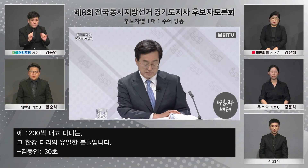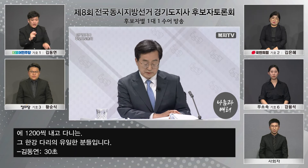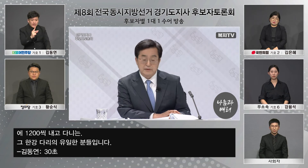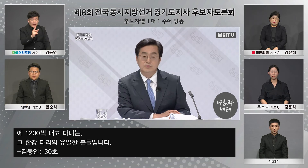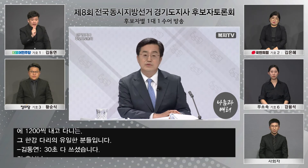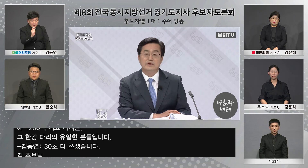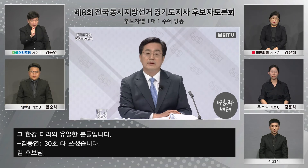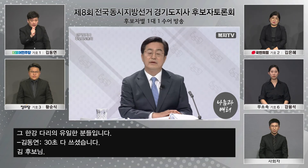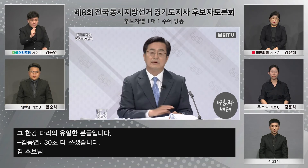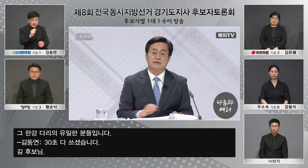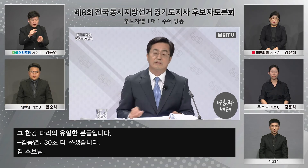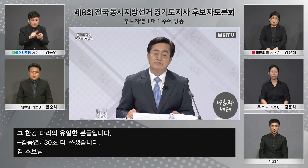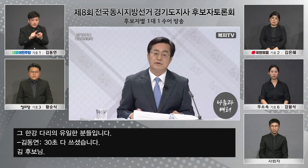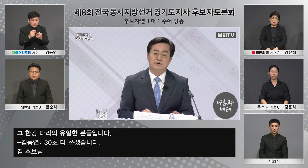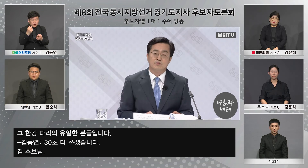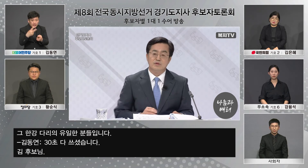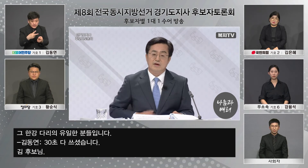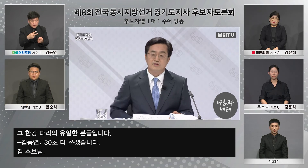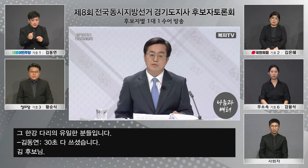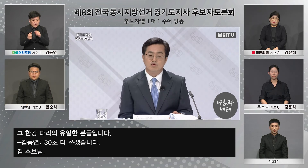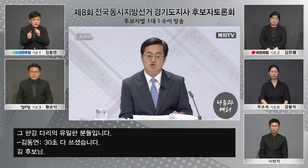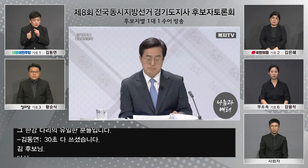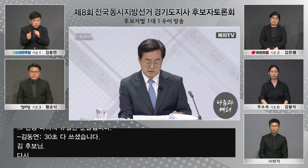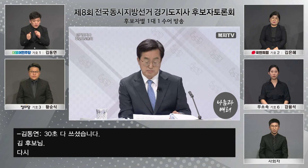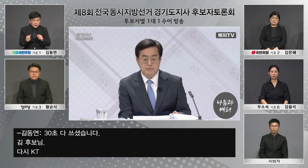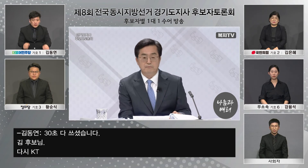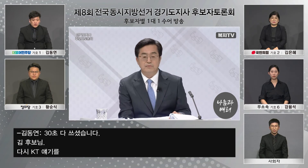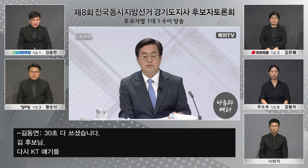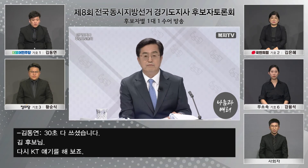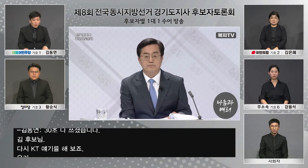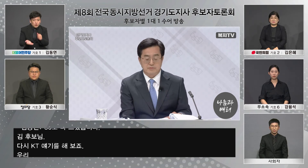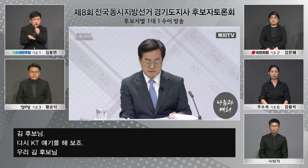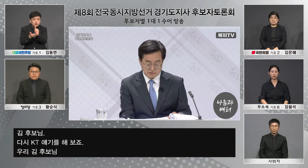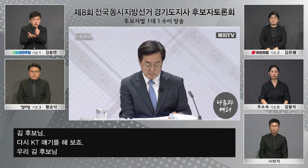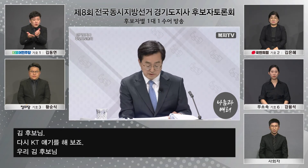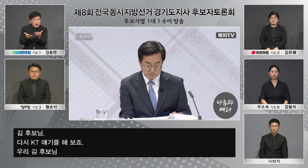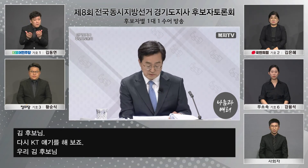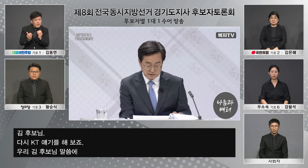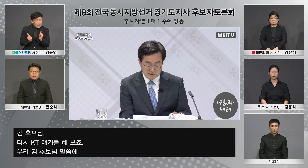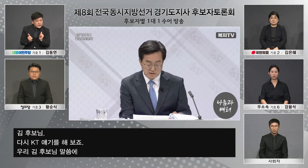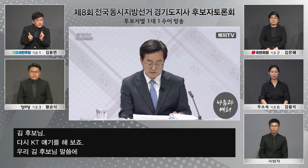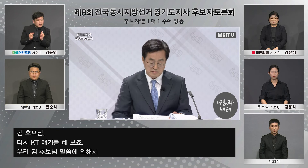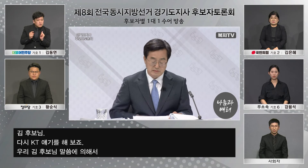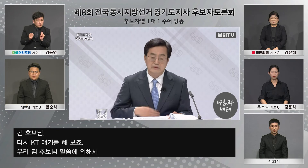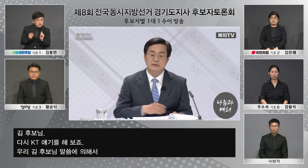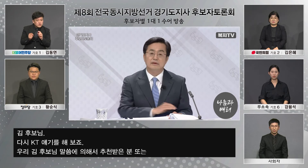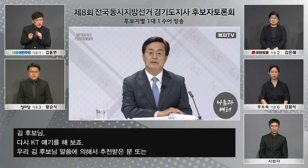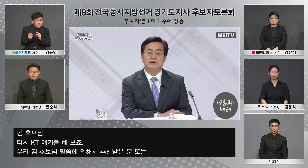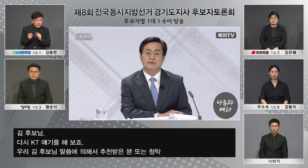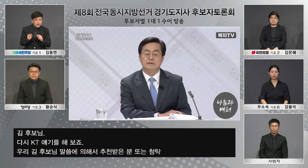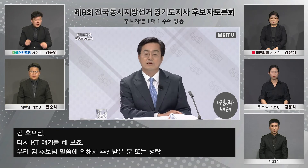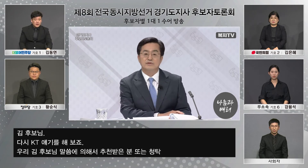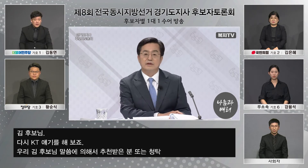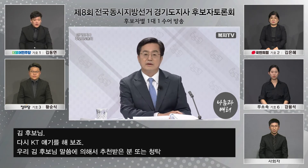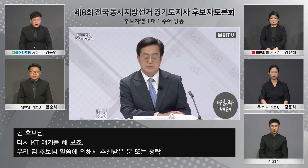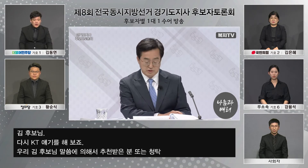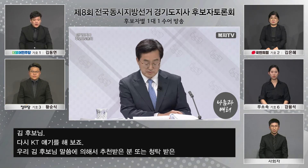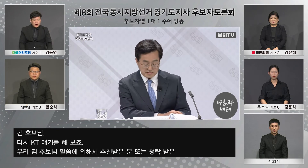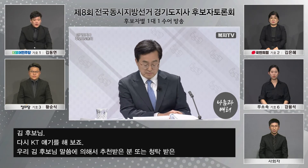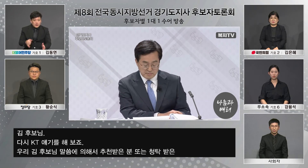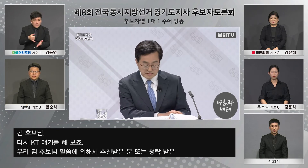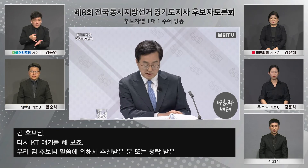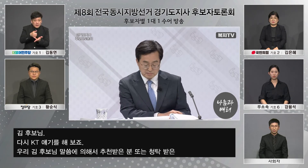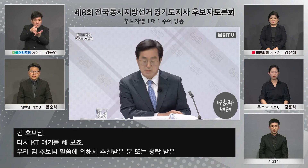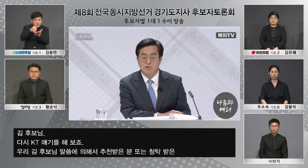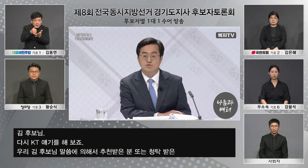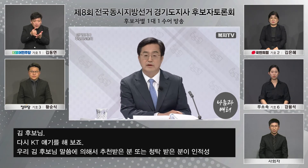조금 해보죠. 이분이 우리 김 후보님 말씀에 추천받은 분 또는 청탁받은 분이 인적성 검사